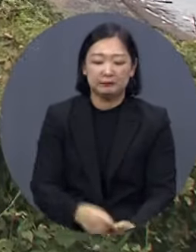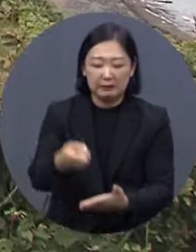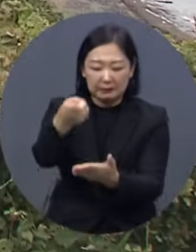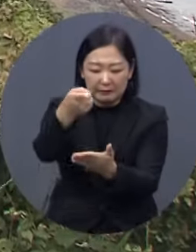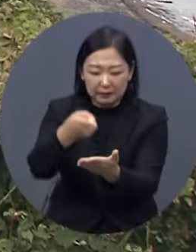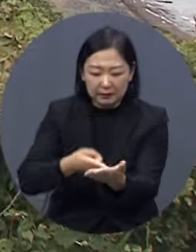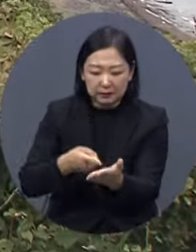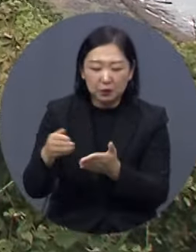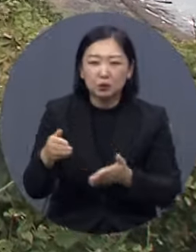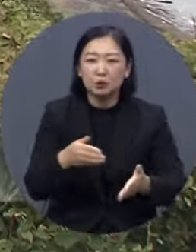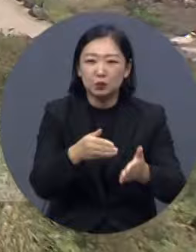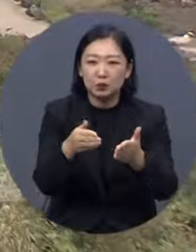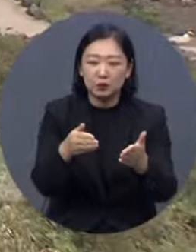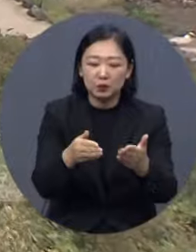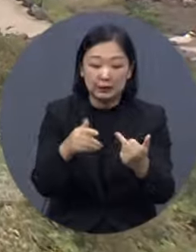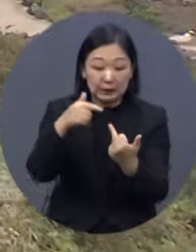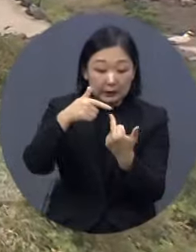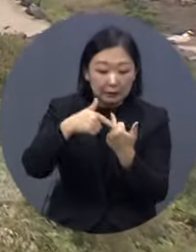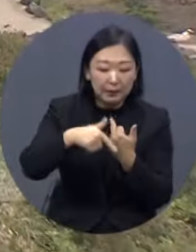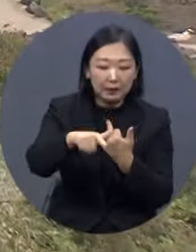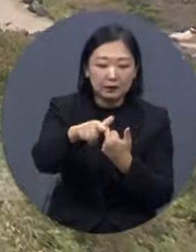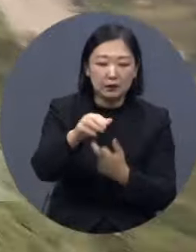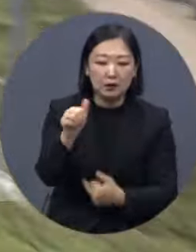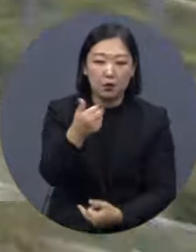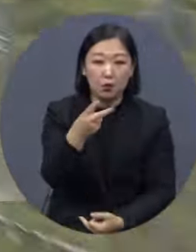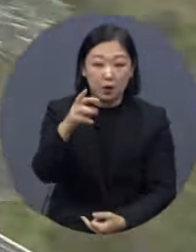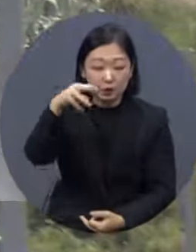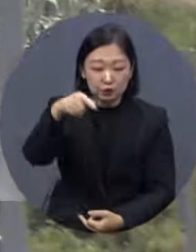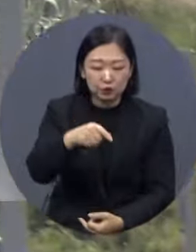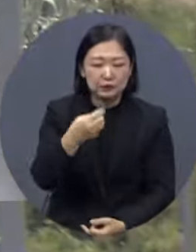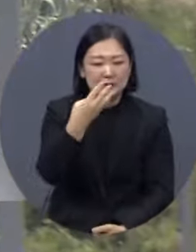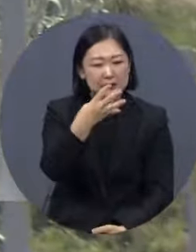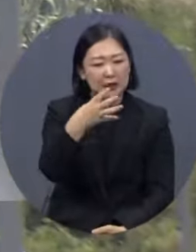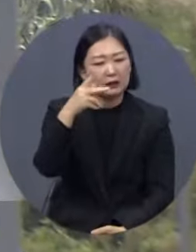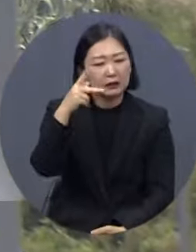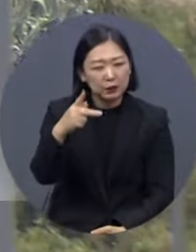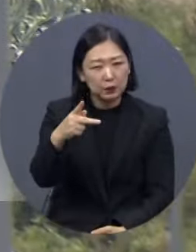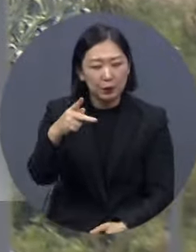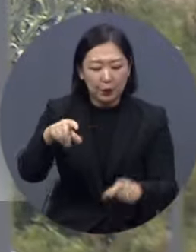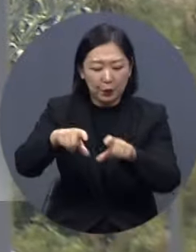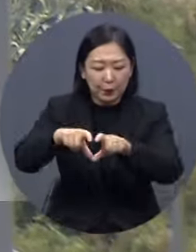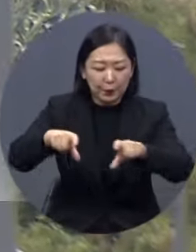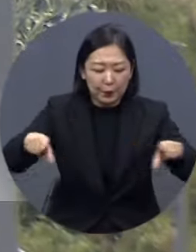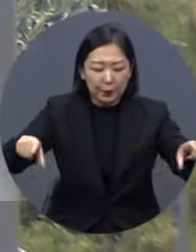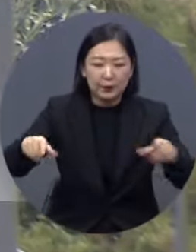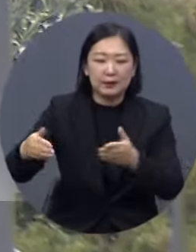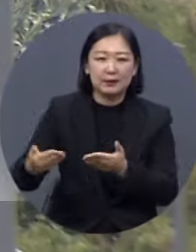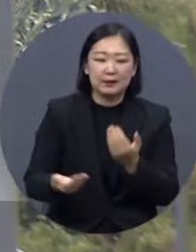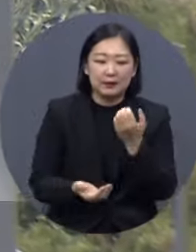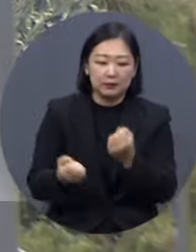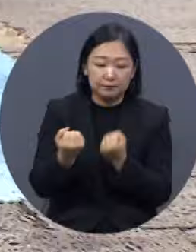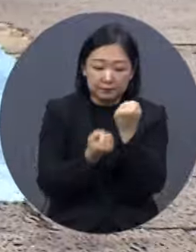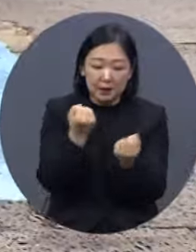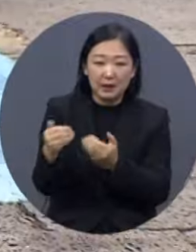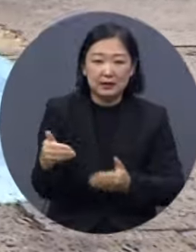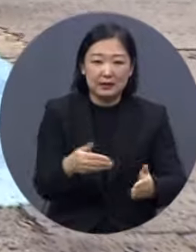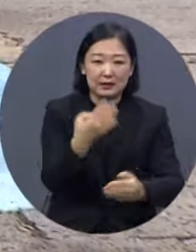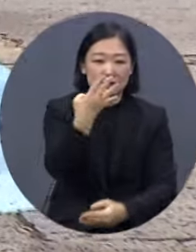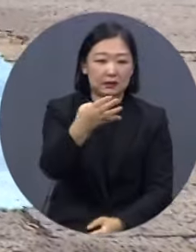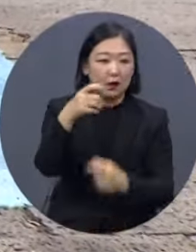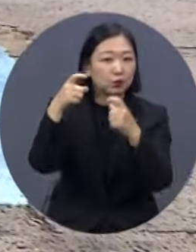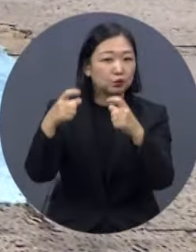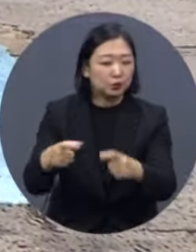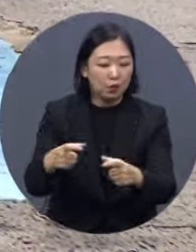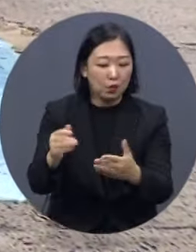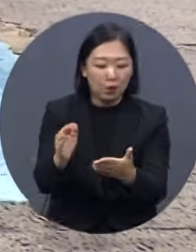그어진 자전거 도로는 산방산에서 화순 삼거리까지 4km를 잇는 환상 자전거길 4구간. 도로